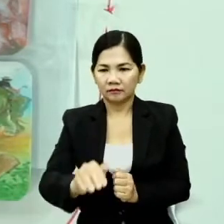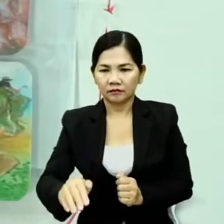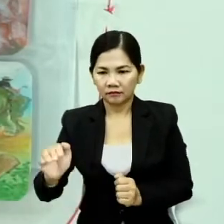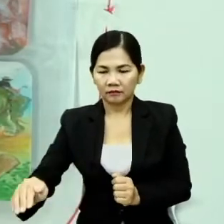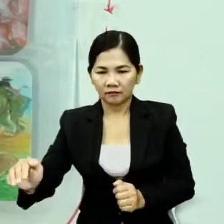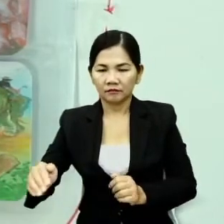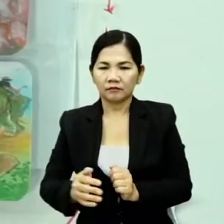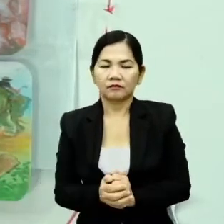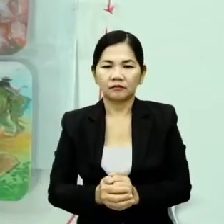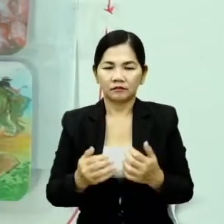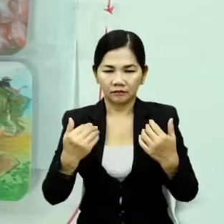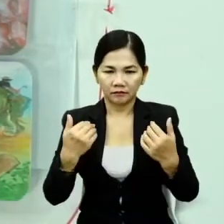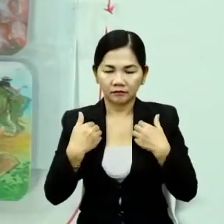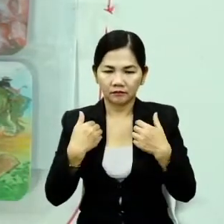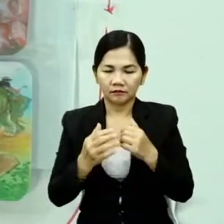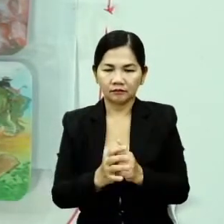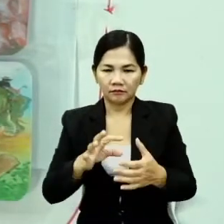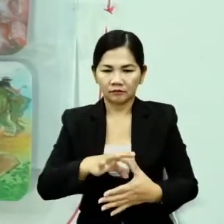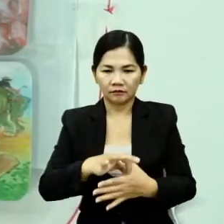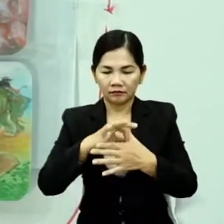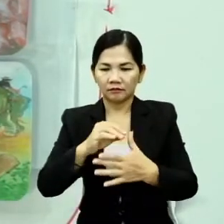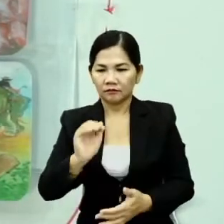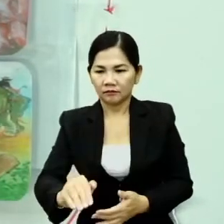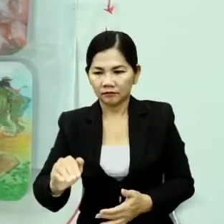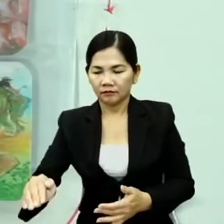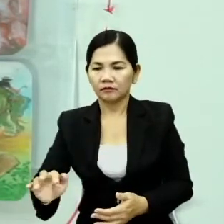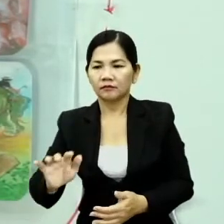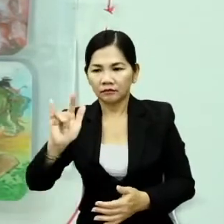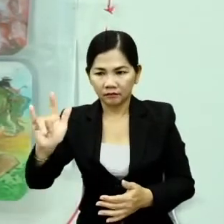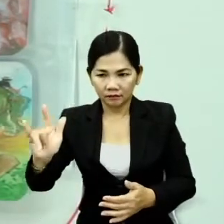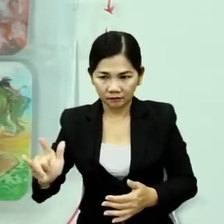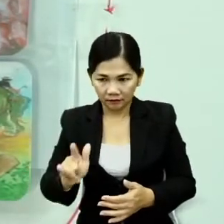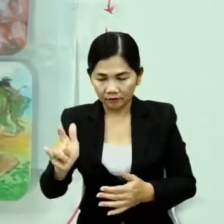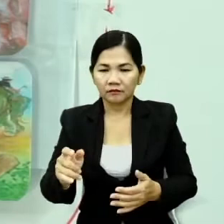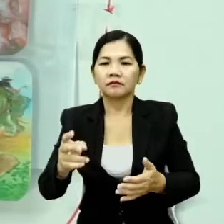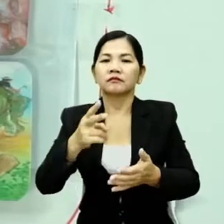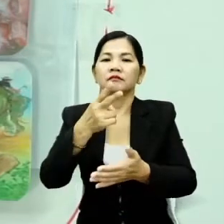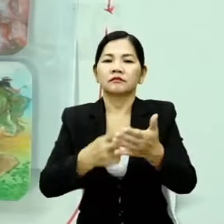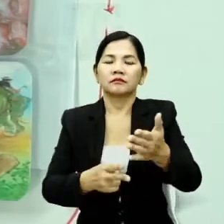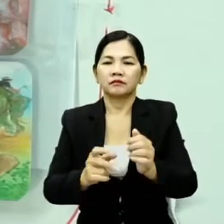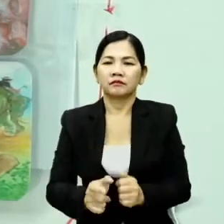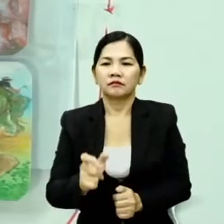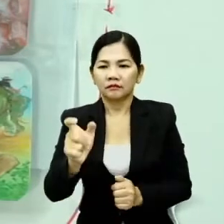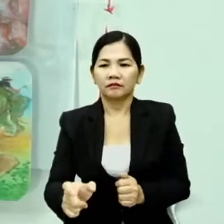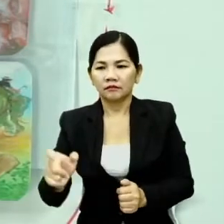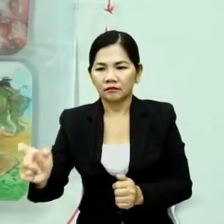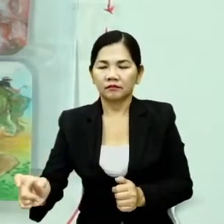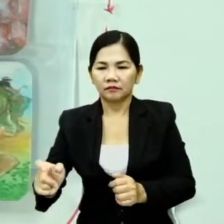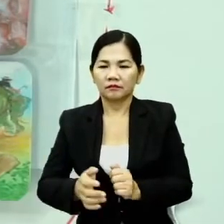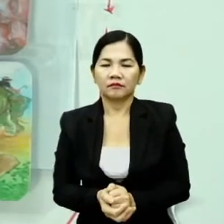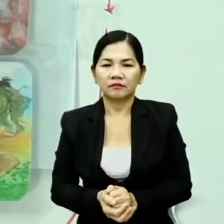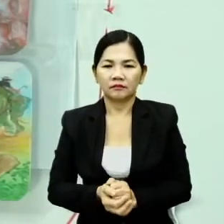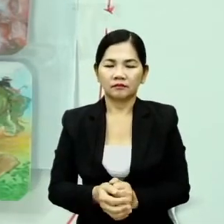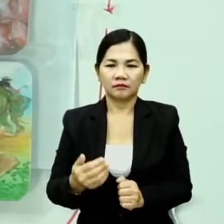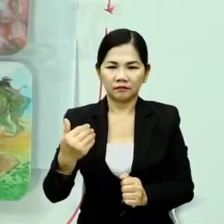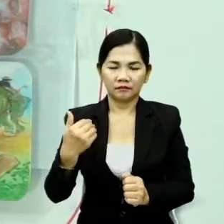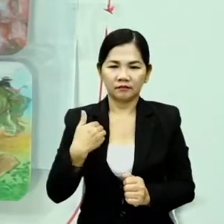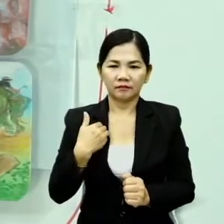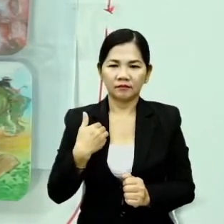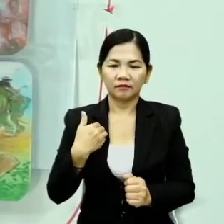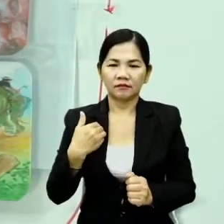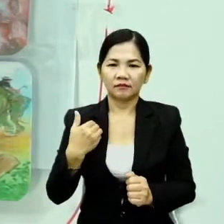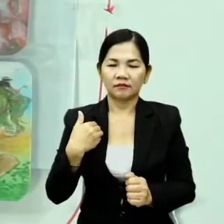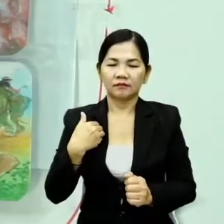con mơ mơ nè cha sạch còn kẹp nè ta cái pra vía cha chiều vậy tới xâm rập mình dưỡng cha cứ việc